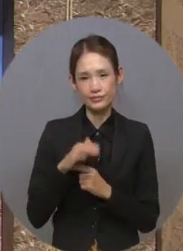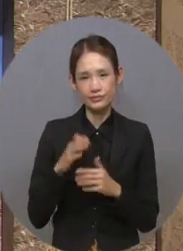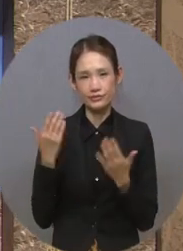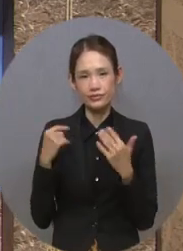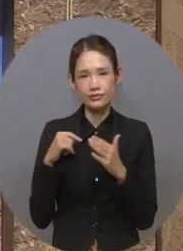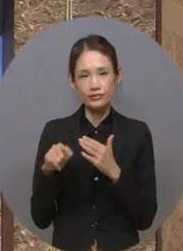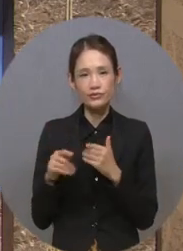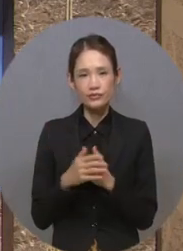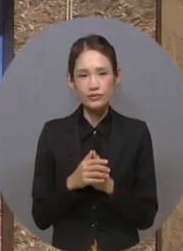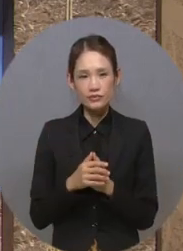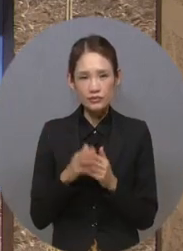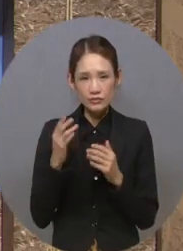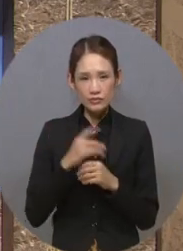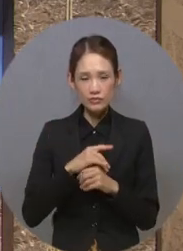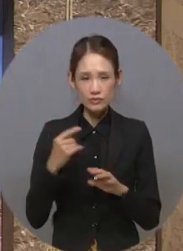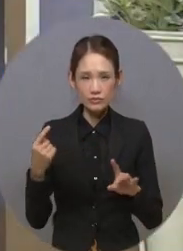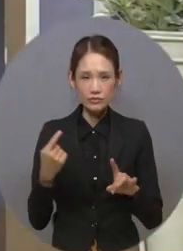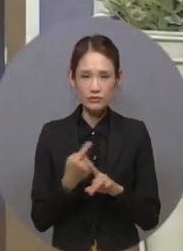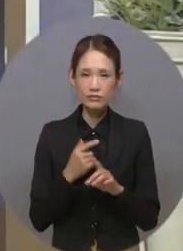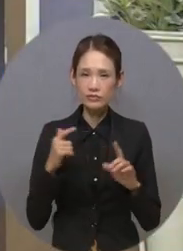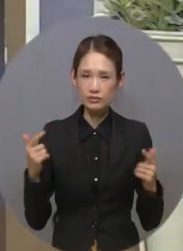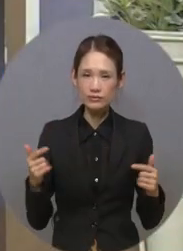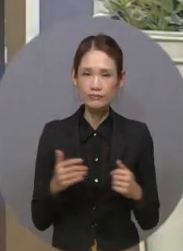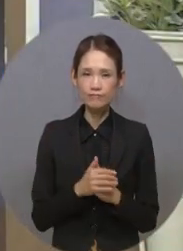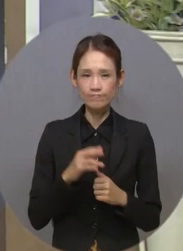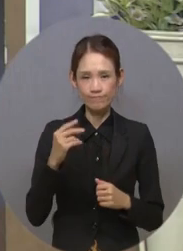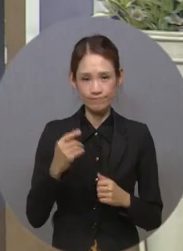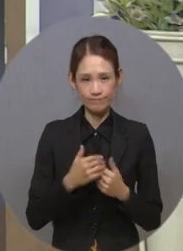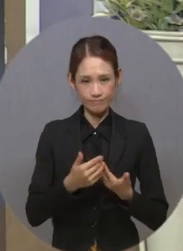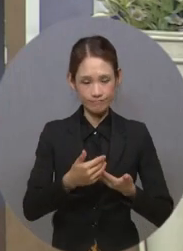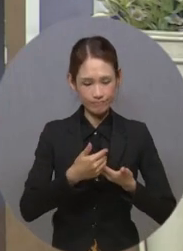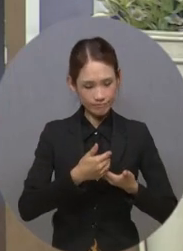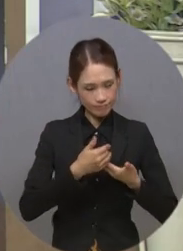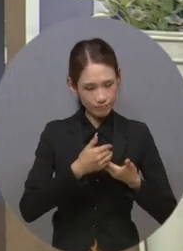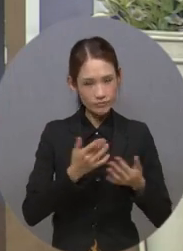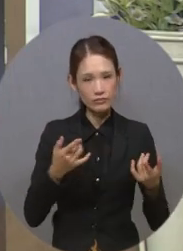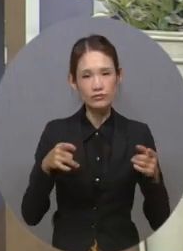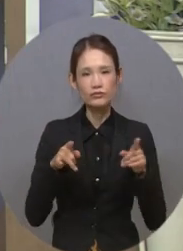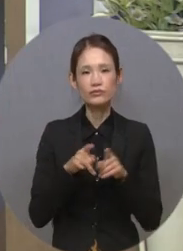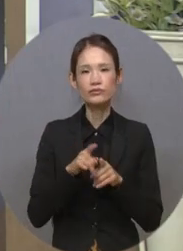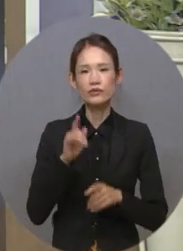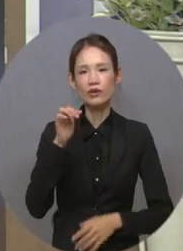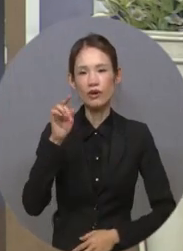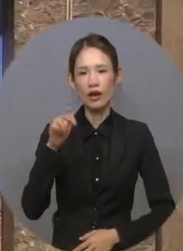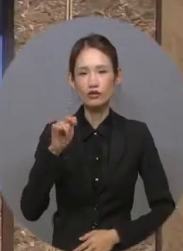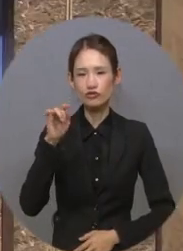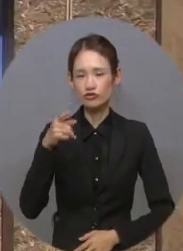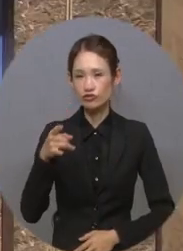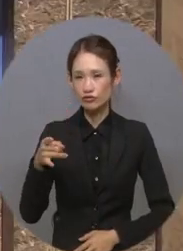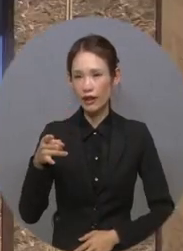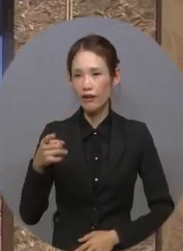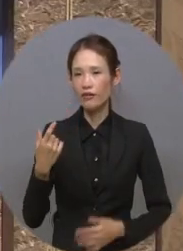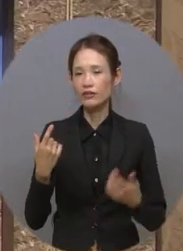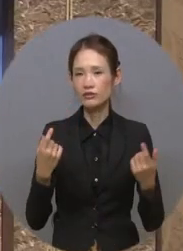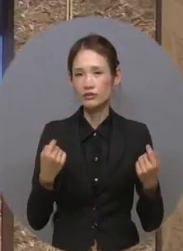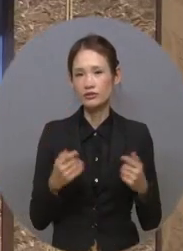수업을 받고 자는 애들이 좀 더러 많아요. 네. 이제 그런 거 제한적 공동 학구제. 해가지고 이제 그런